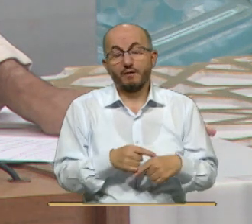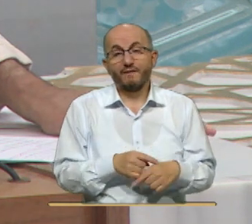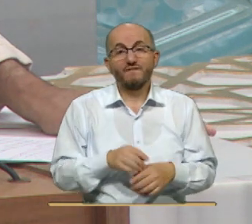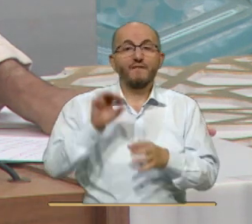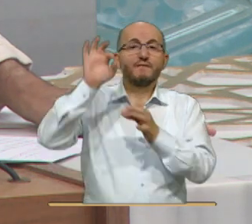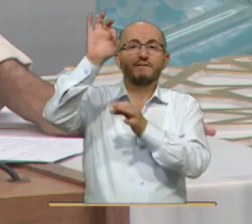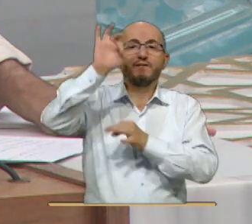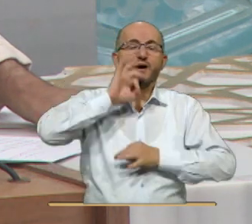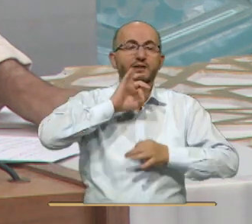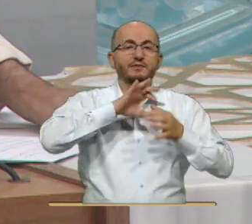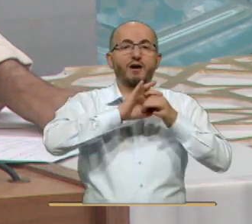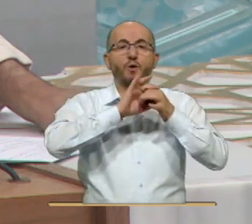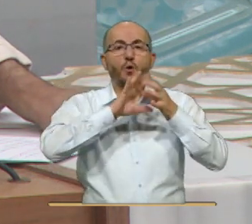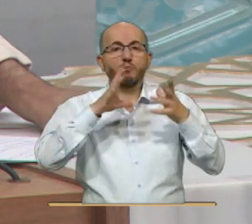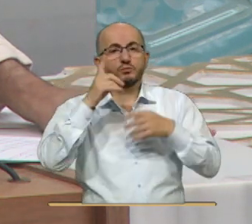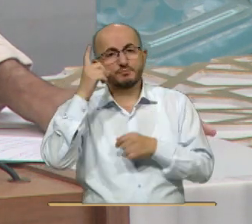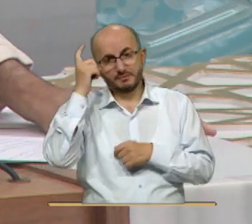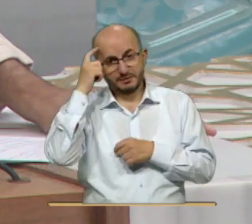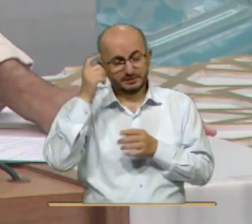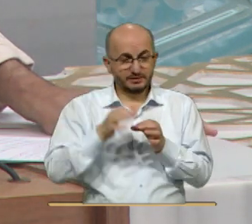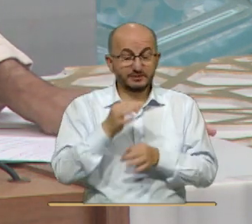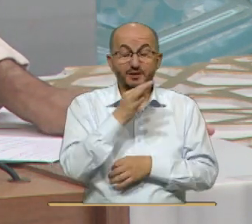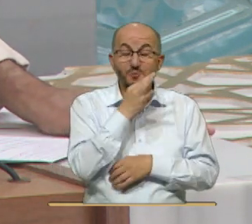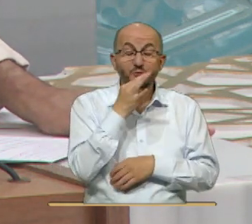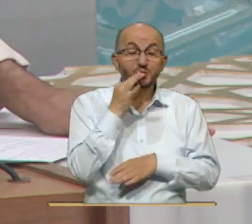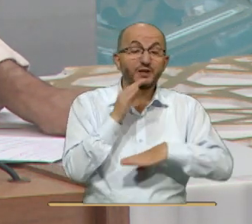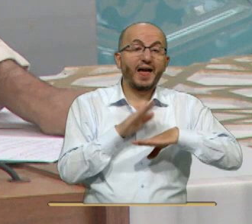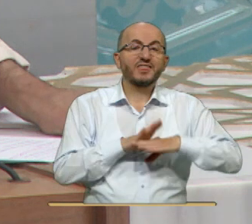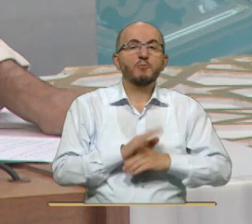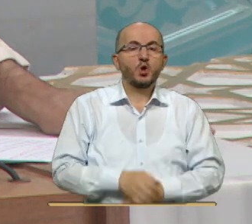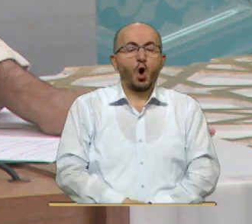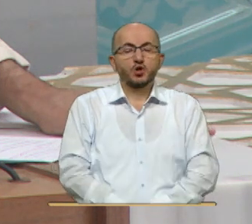Vahiyden kopuk bir bilgi insanı mutlu etmiyor.